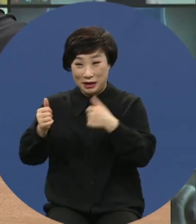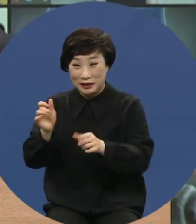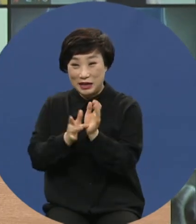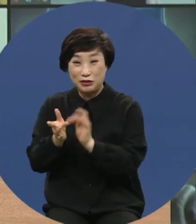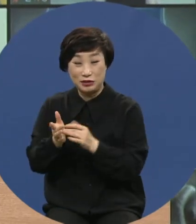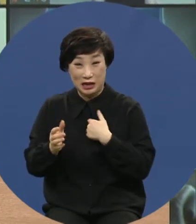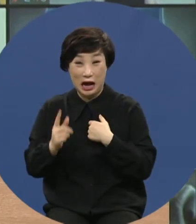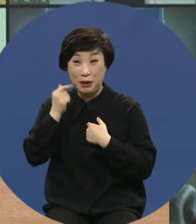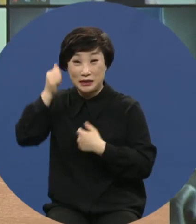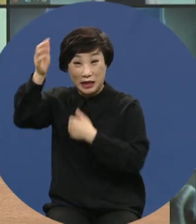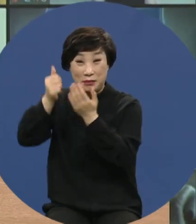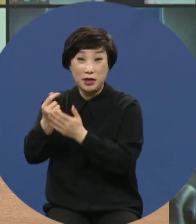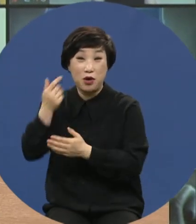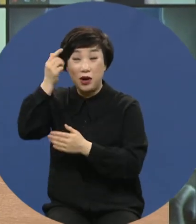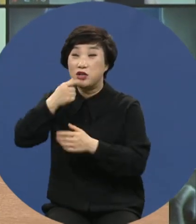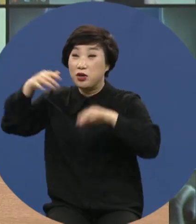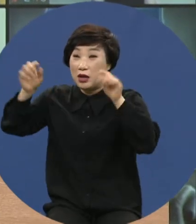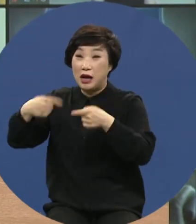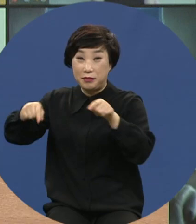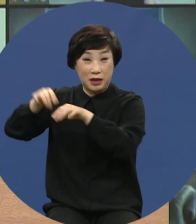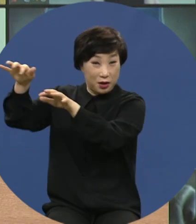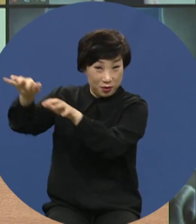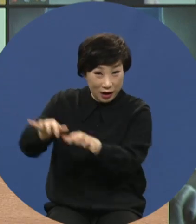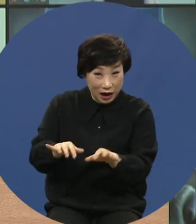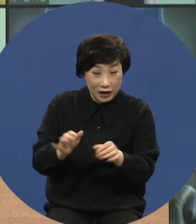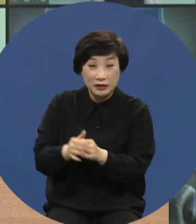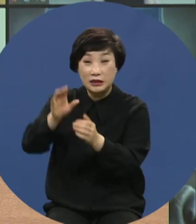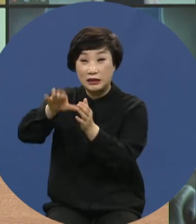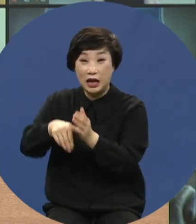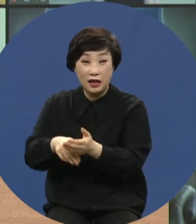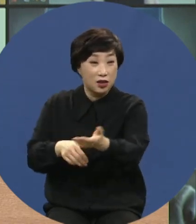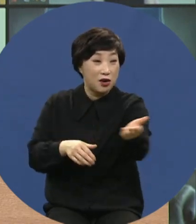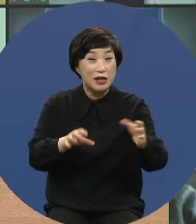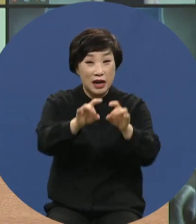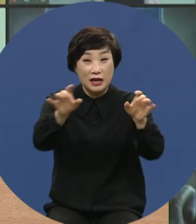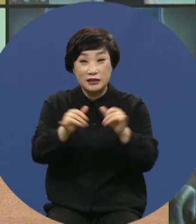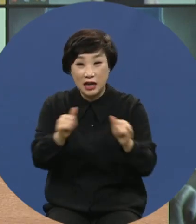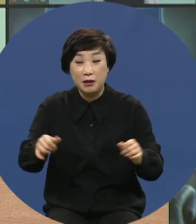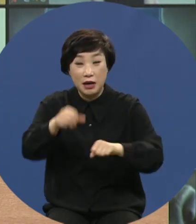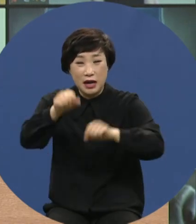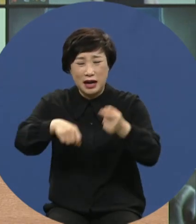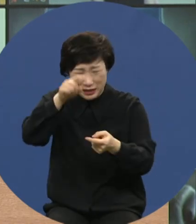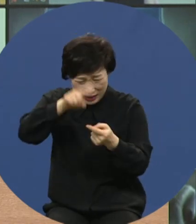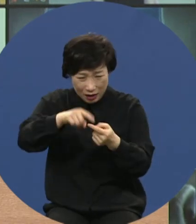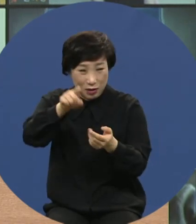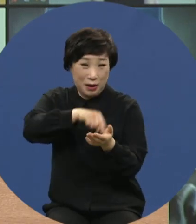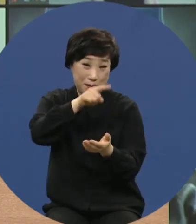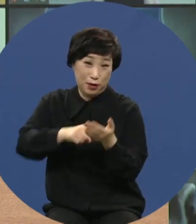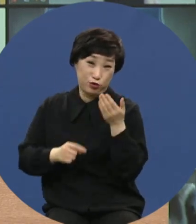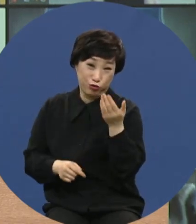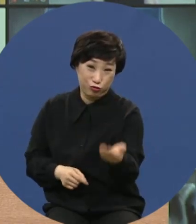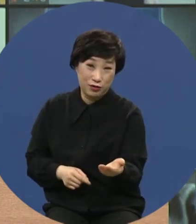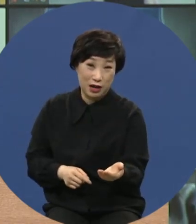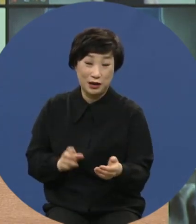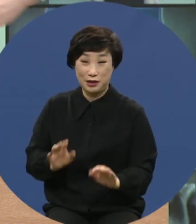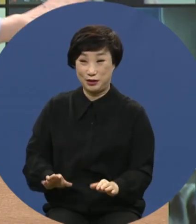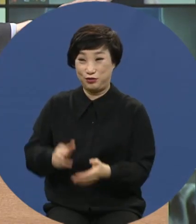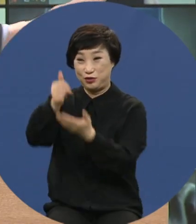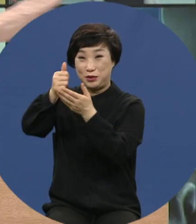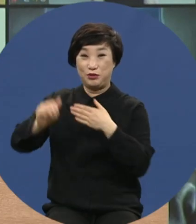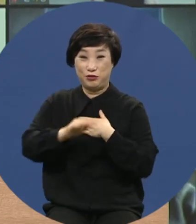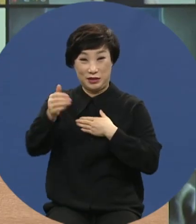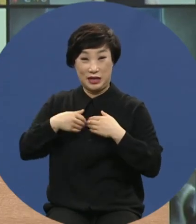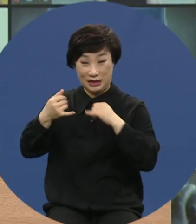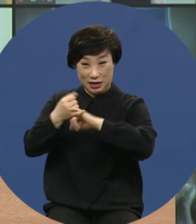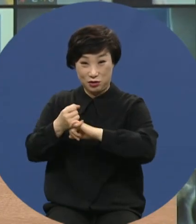아버지의 영광으로 그의 천사들과 함께 오리니 그때 각 사람에게 행한 대로 갚으리라. 주님 우리에게